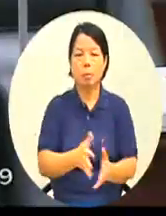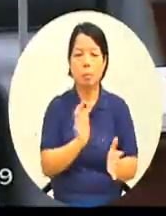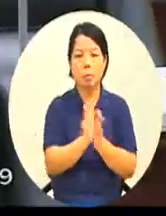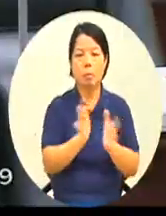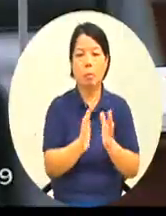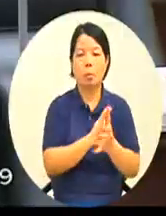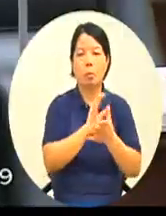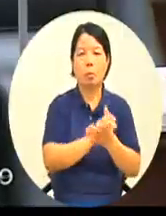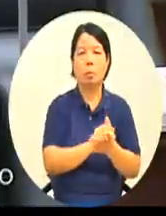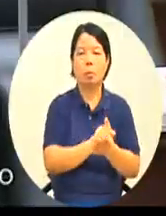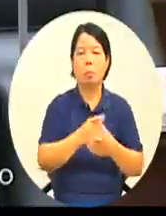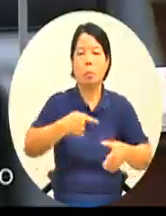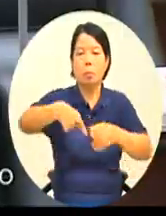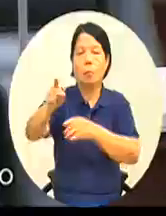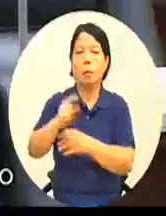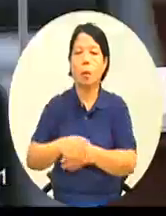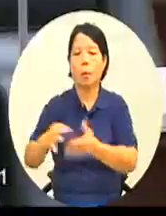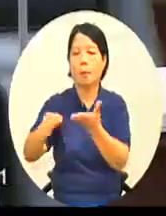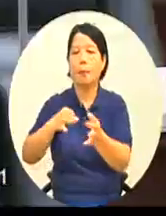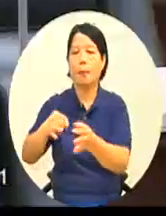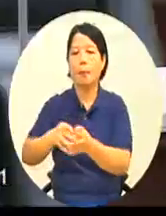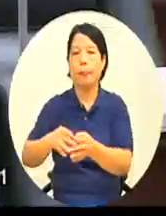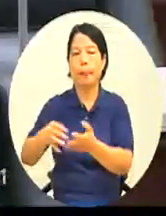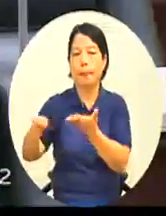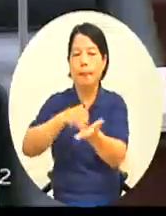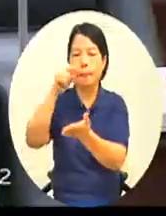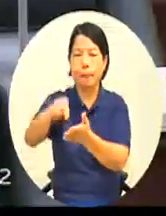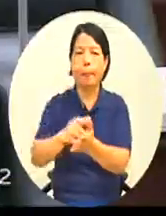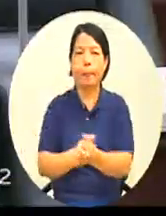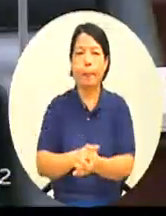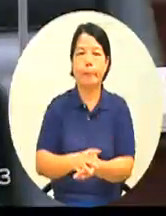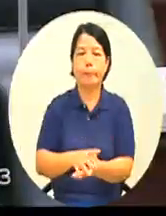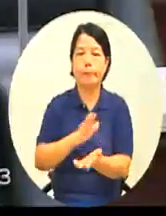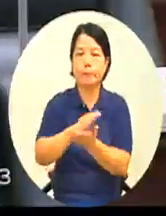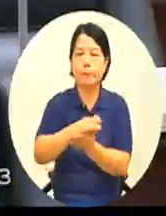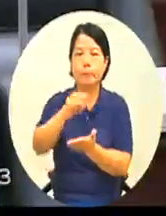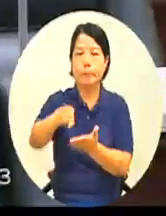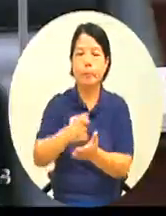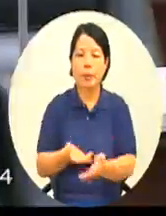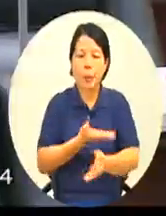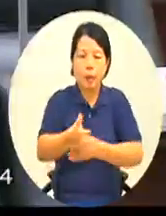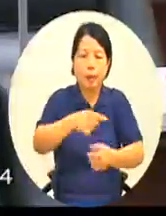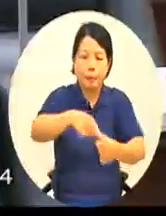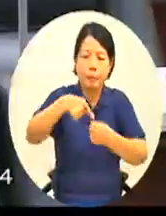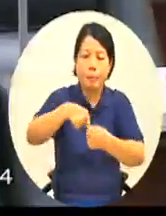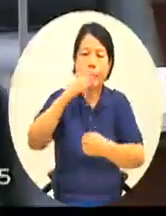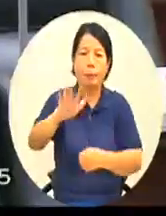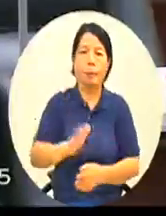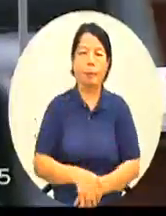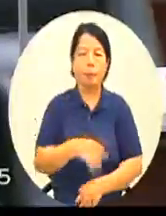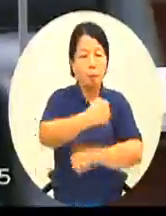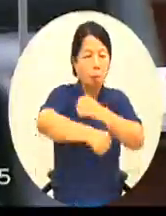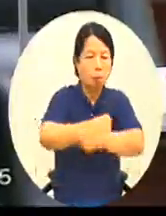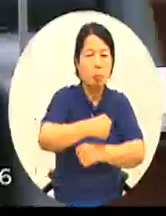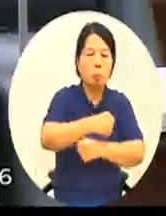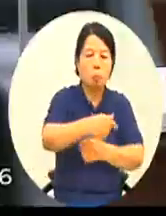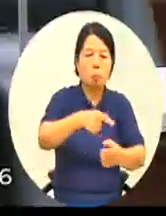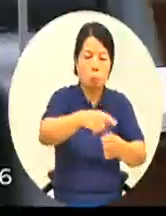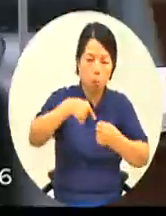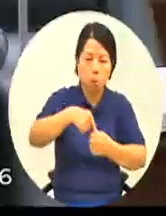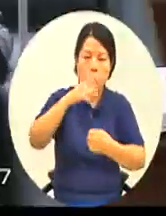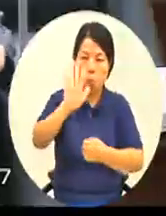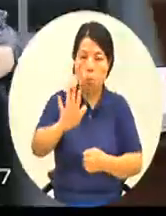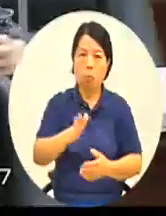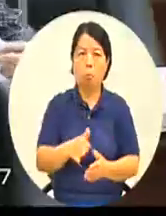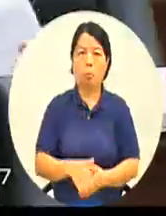贩卖这个大致就 big issue， 然后让他们有一些收入，就你要有劳动你才会有收入，那你